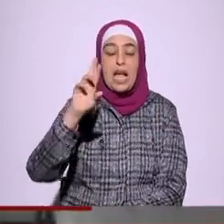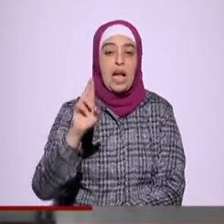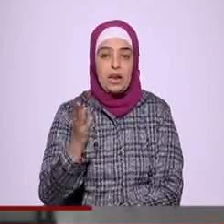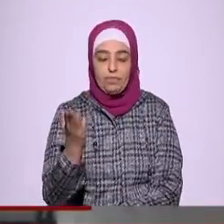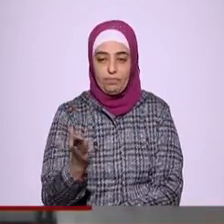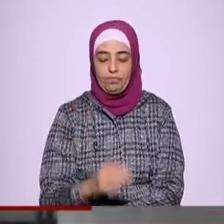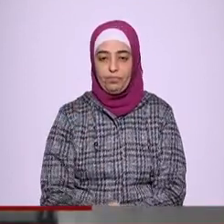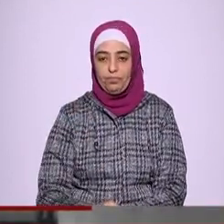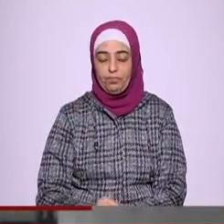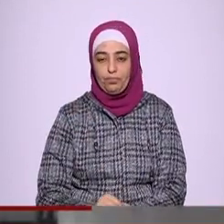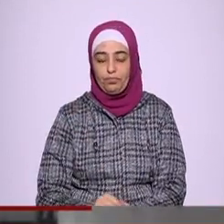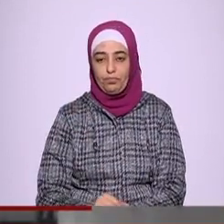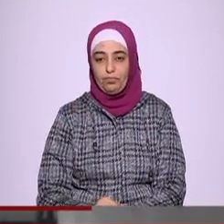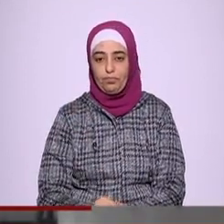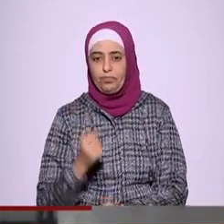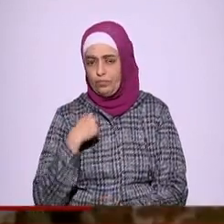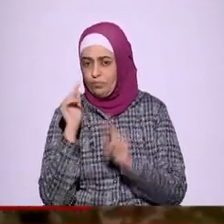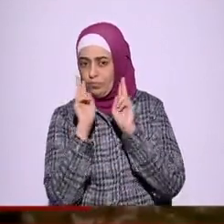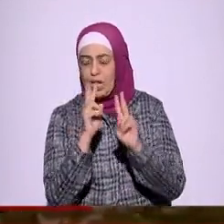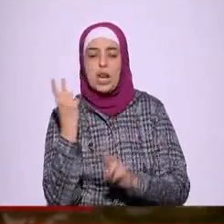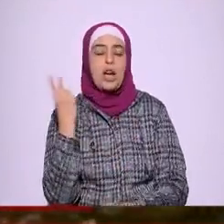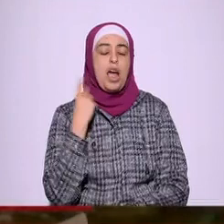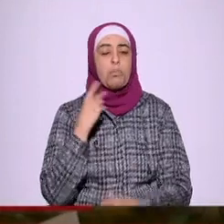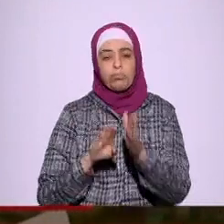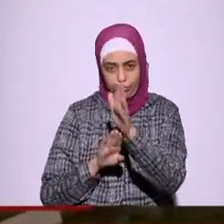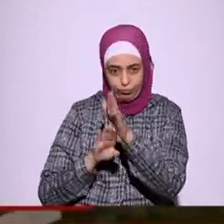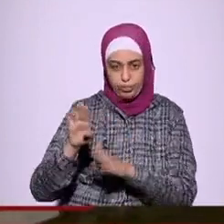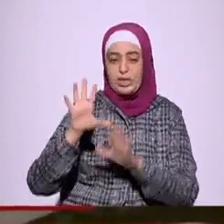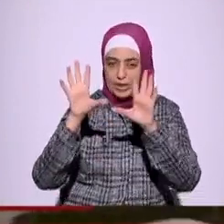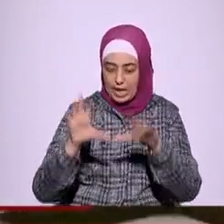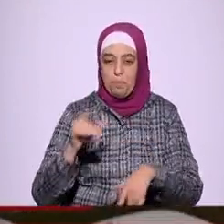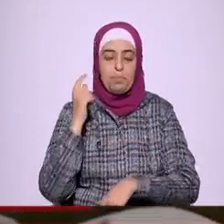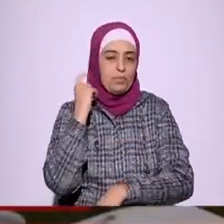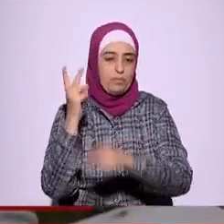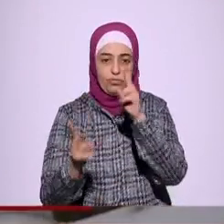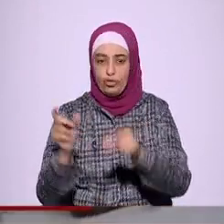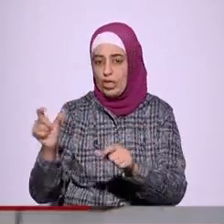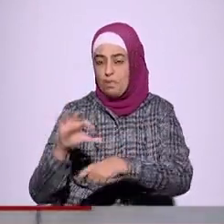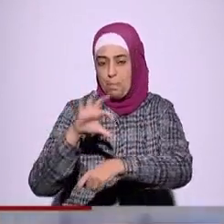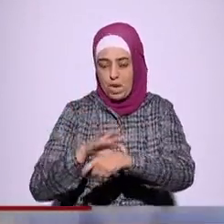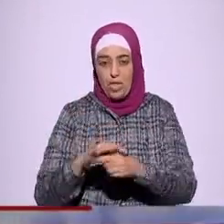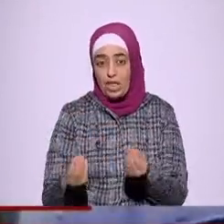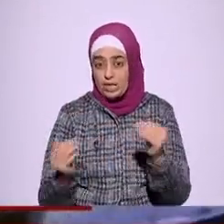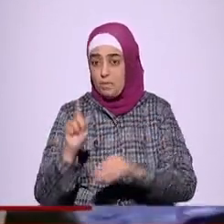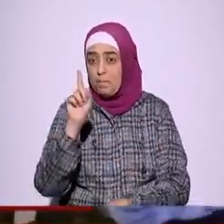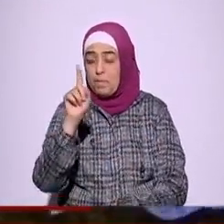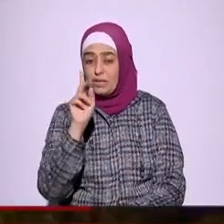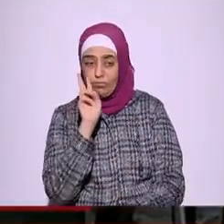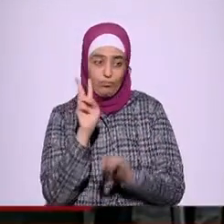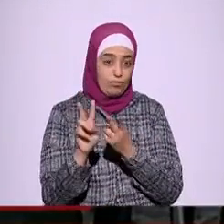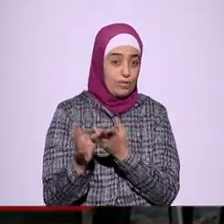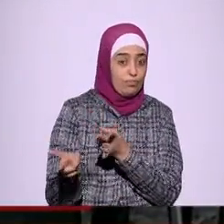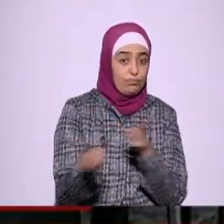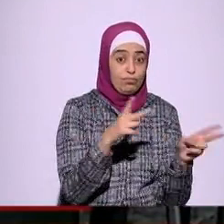ولكن بالرغم من أننا نشاهد تصاعد في هذه الأرقام وأعداد الإصابات، ولكن لا نشاهد ما